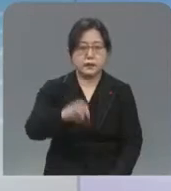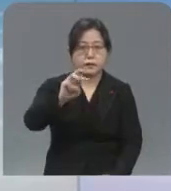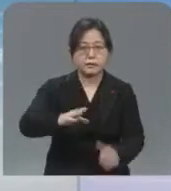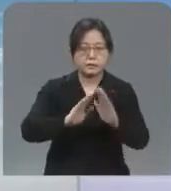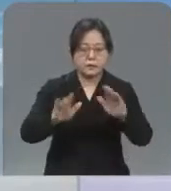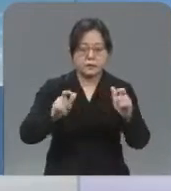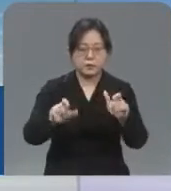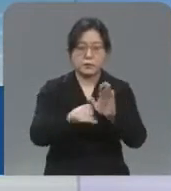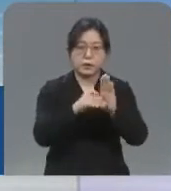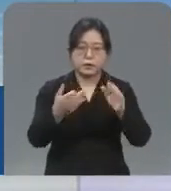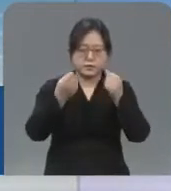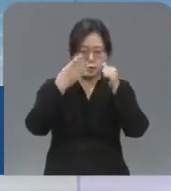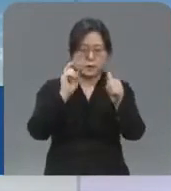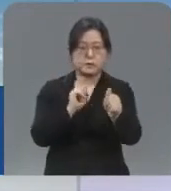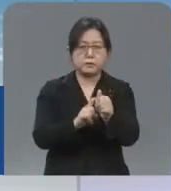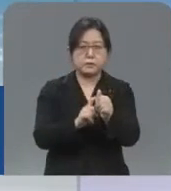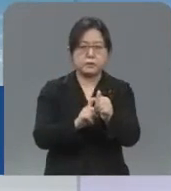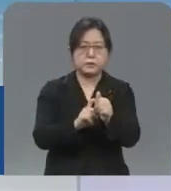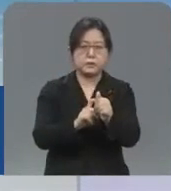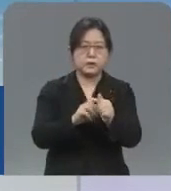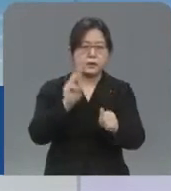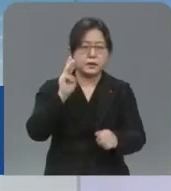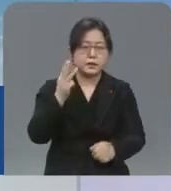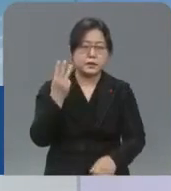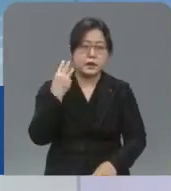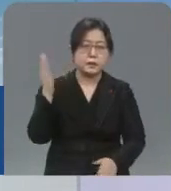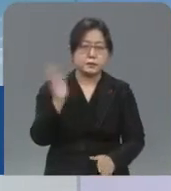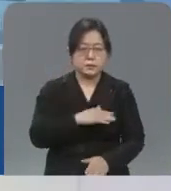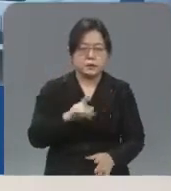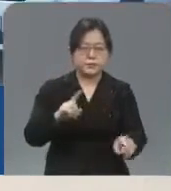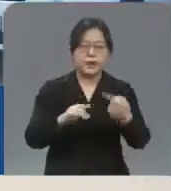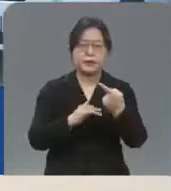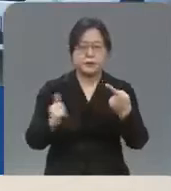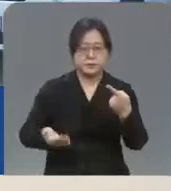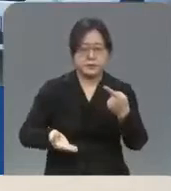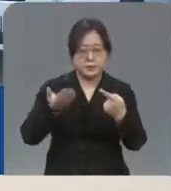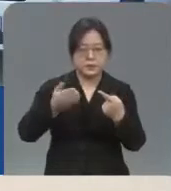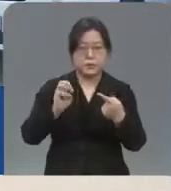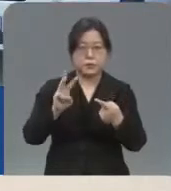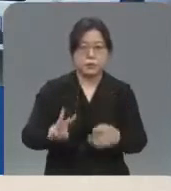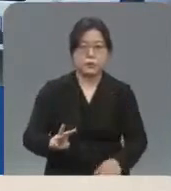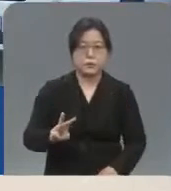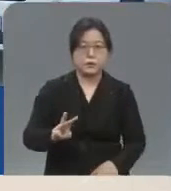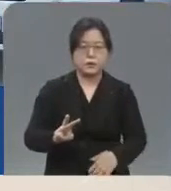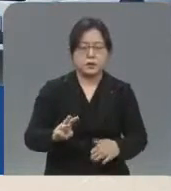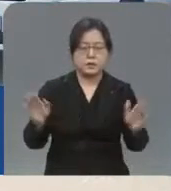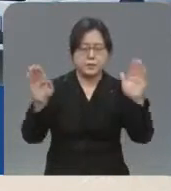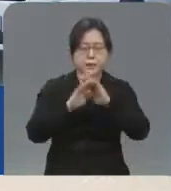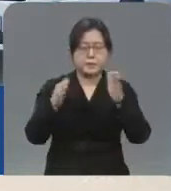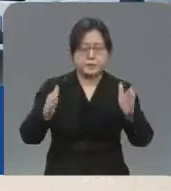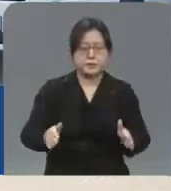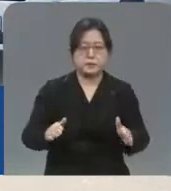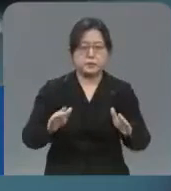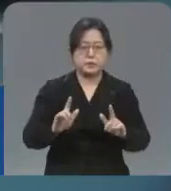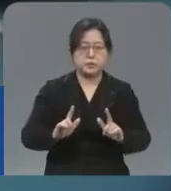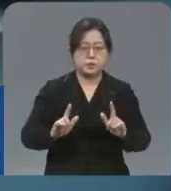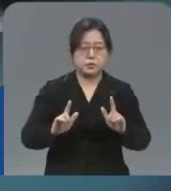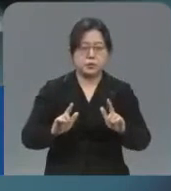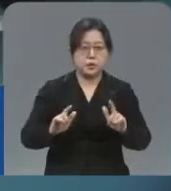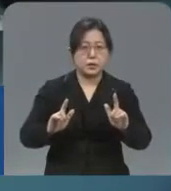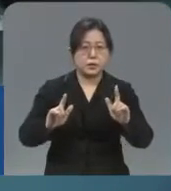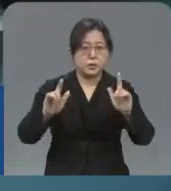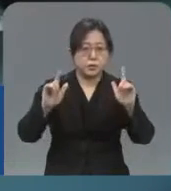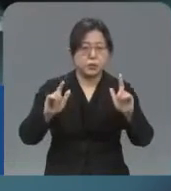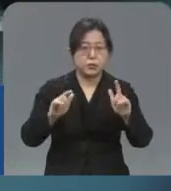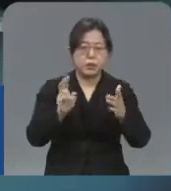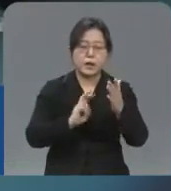광주시 안남면 코로나19 신규 확진자가 사흘 연속 100명을 넘었습니다. 광주에서는 밤사이 동구 합창단과